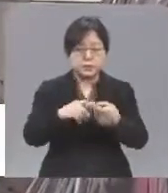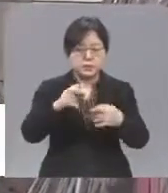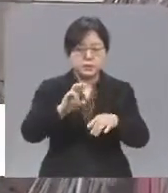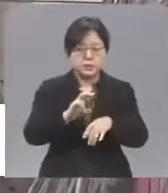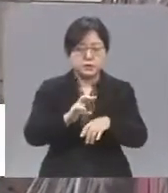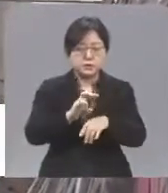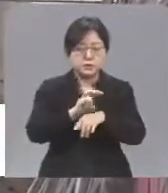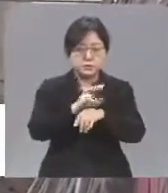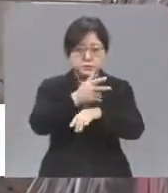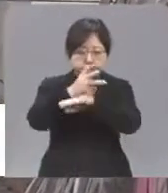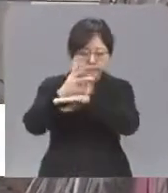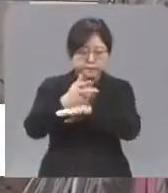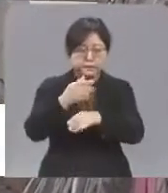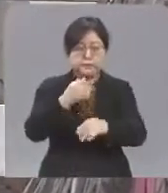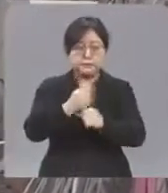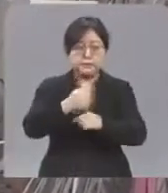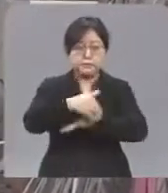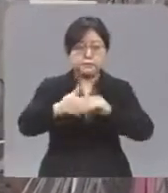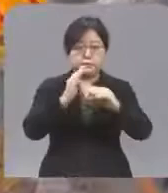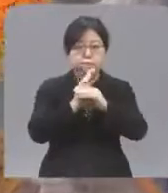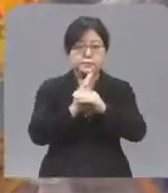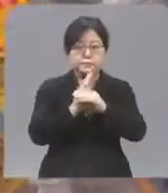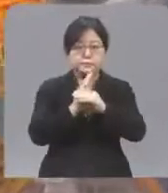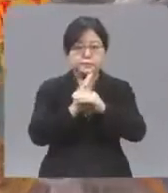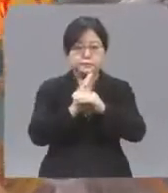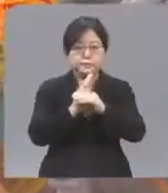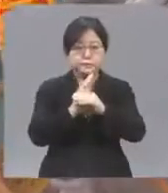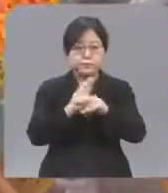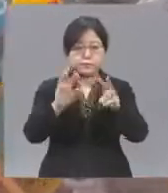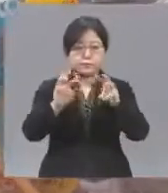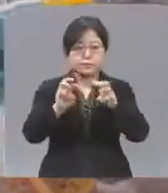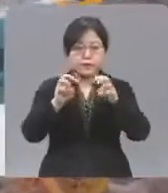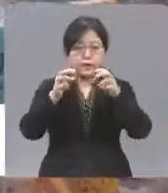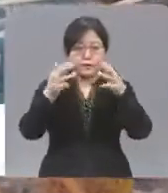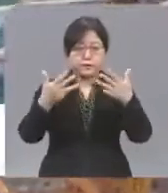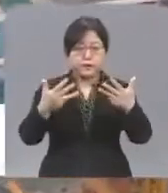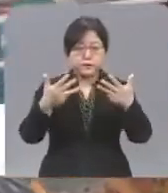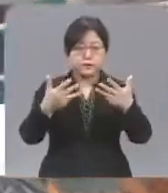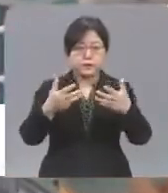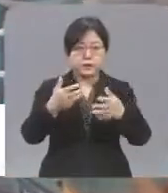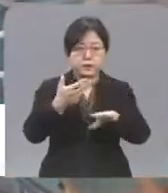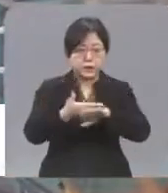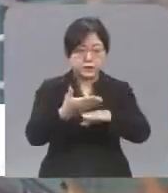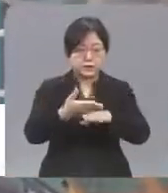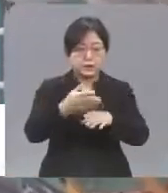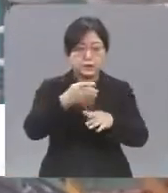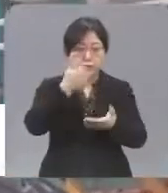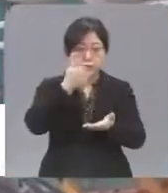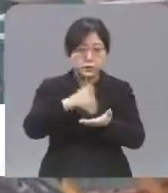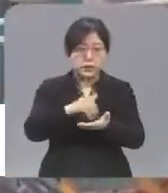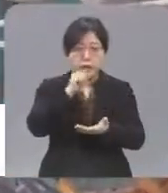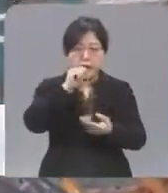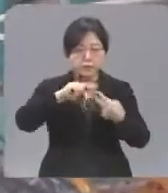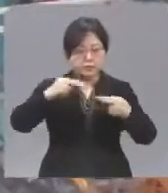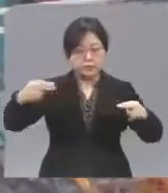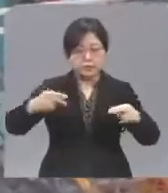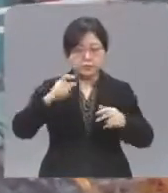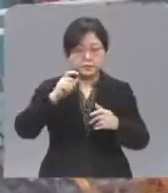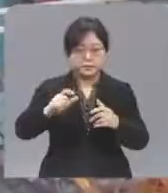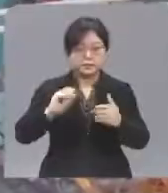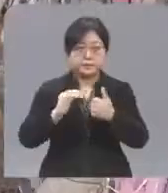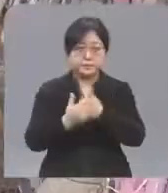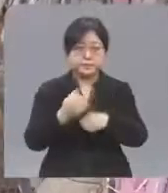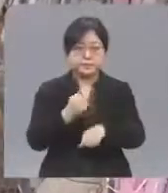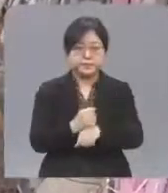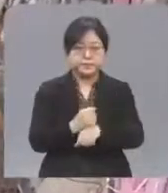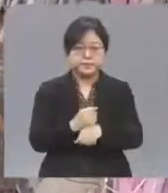실시간 관측기를 설치하기로 했습니다. 38층에 남아있는 다른 콘크리트 더미들은 쇠줄로 고정했습니다.